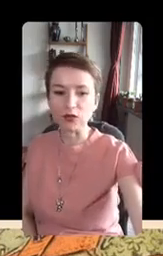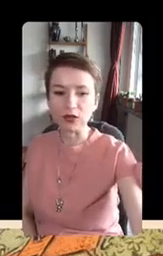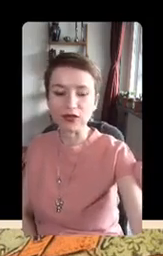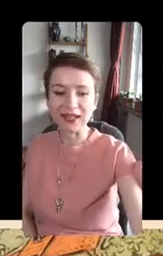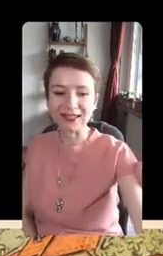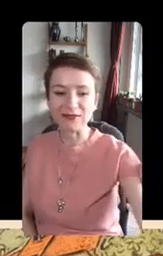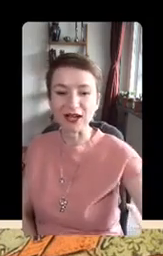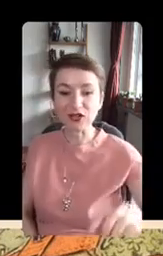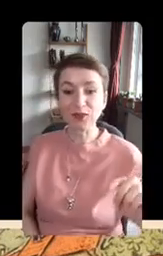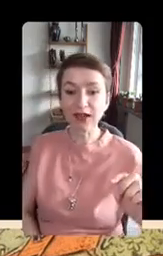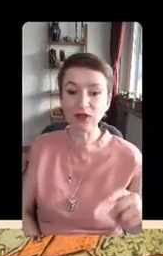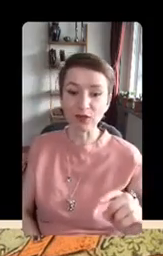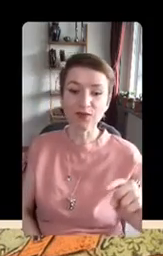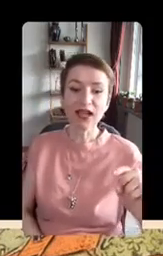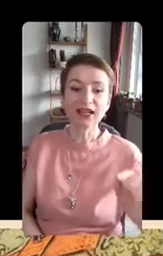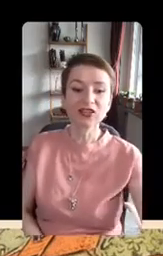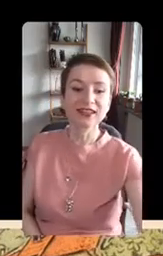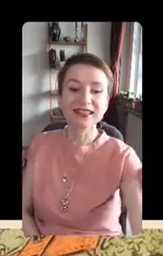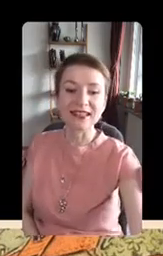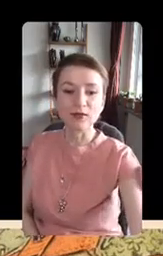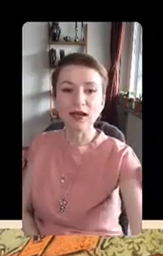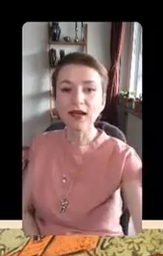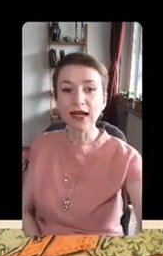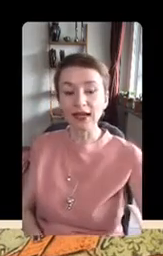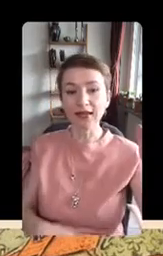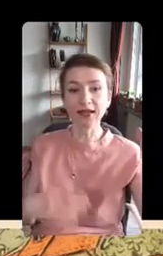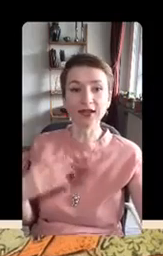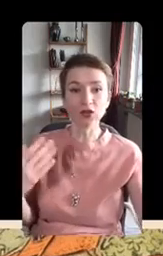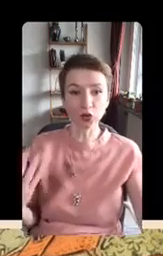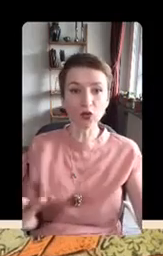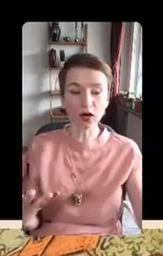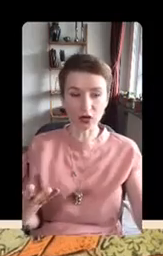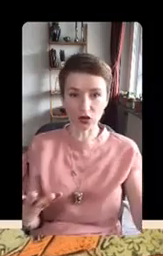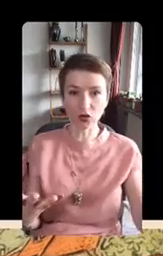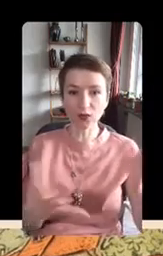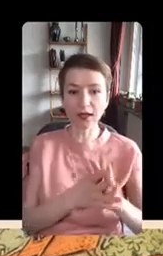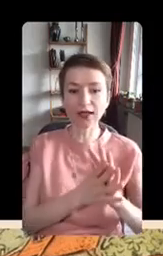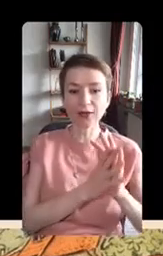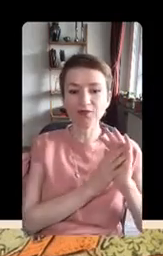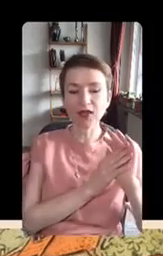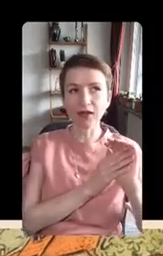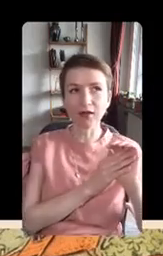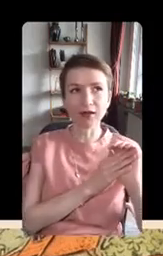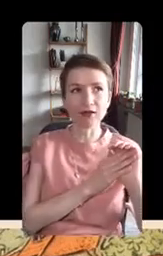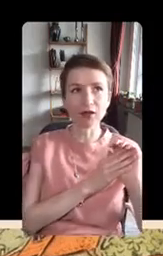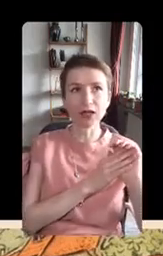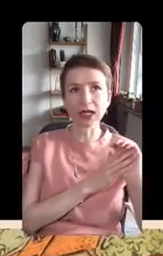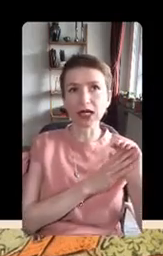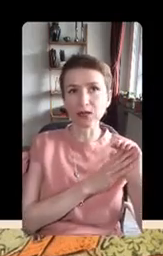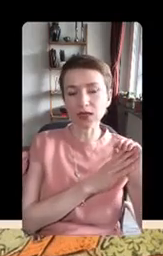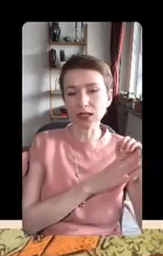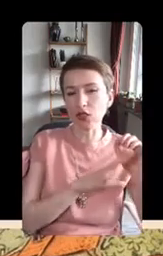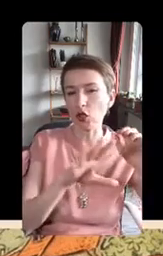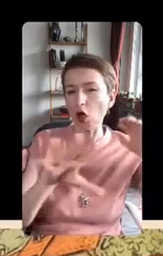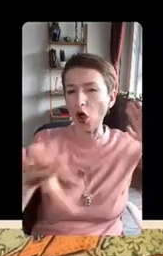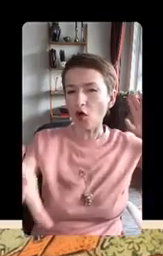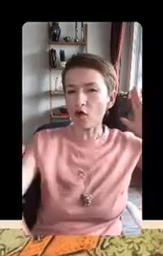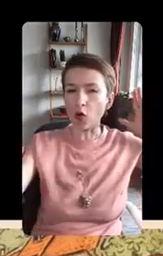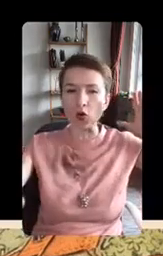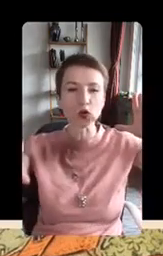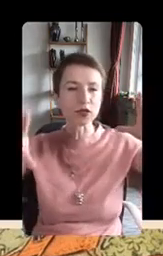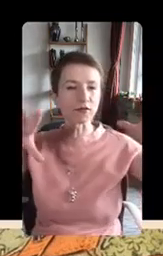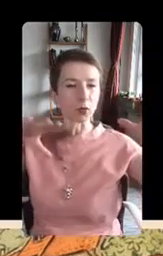Нет, я не уберу иллюстрации пока что. Так вот, шведская семья — это то, о чем мы говорим, когда хотим сказать,